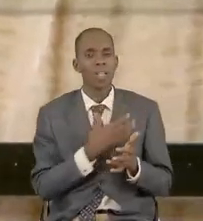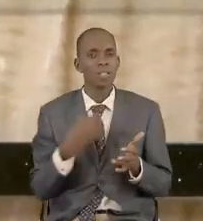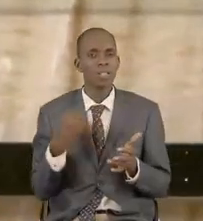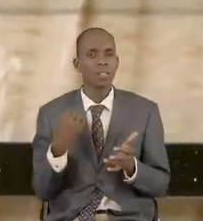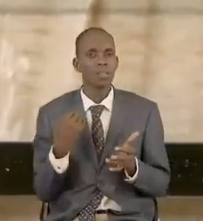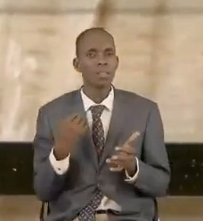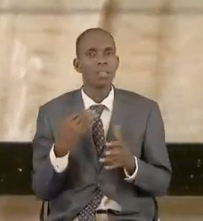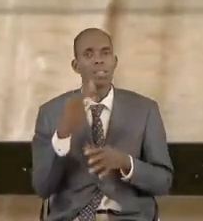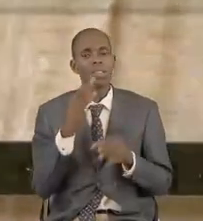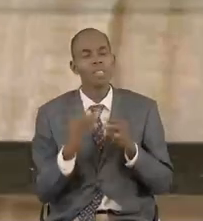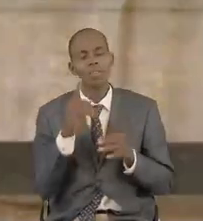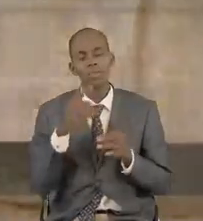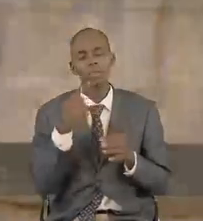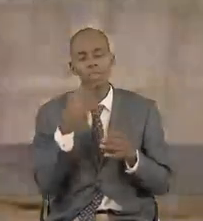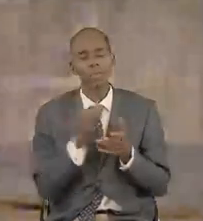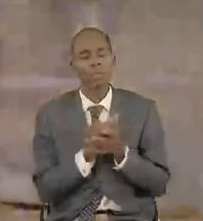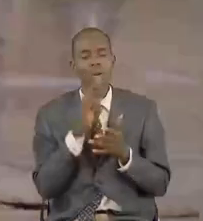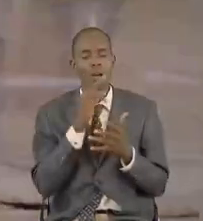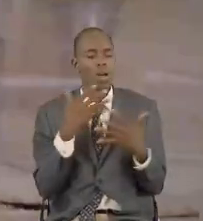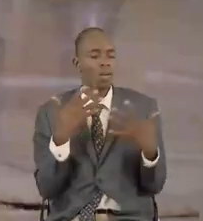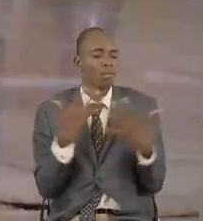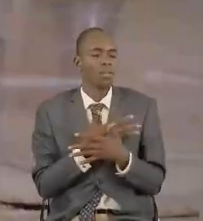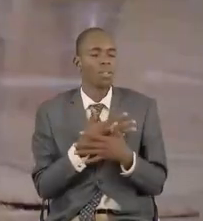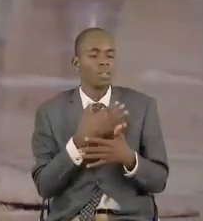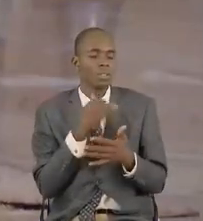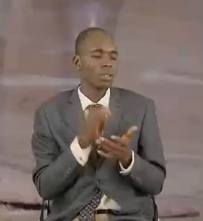mon ami regardez l'Évangile